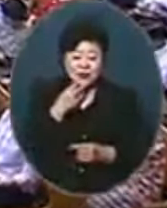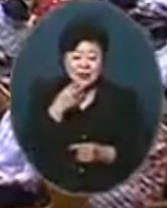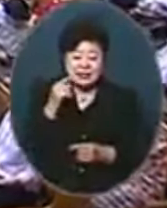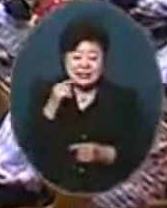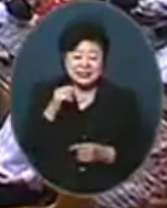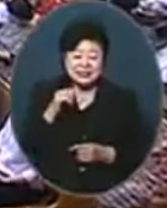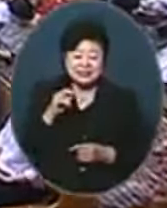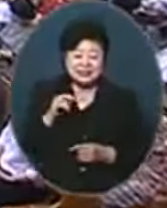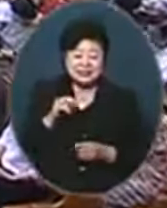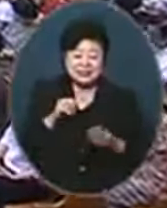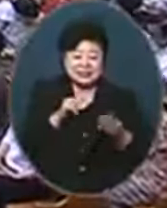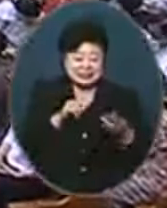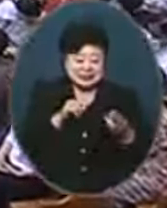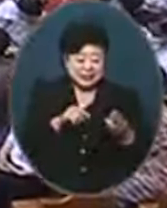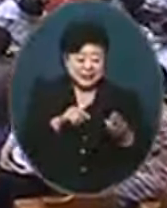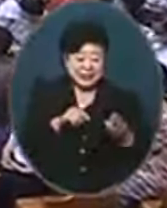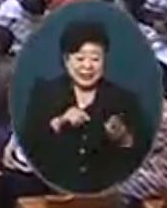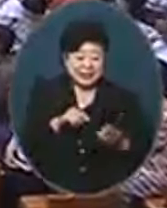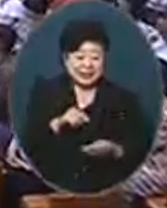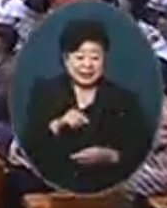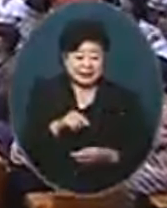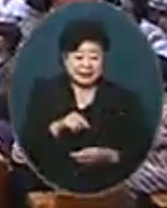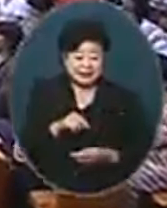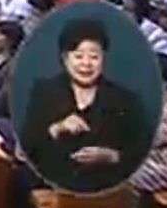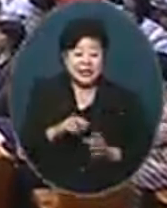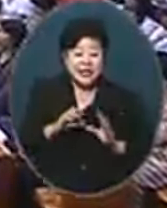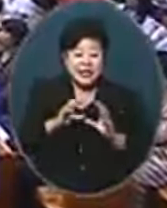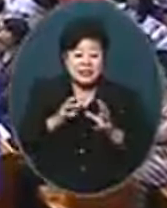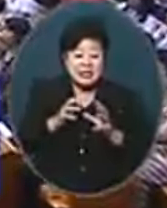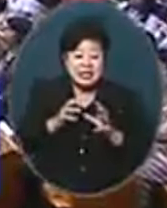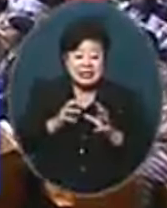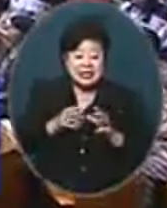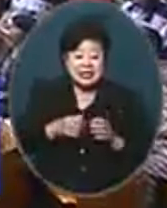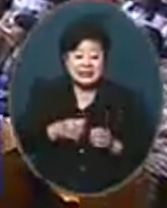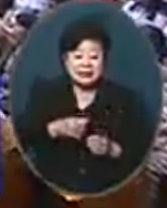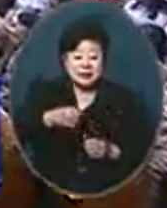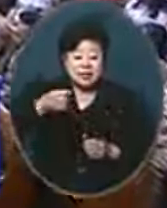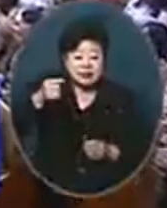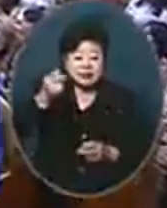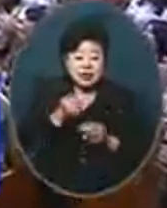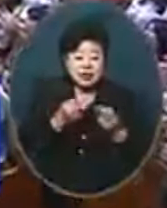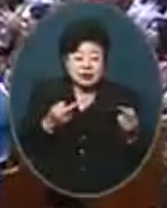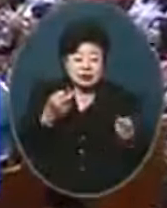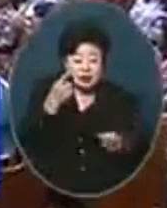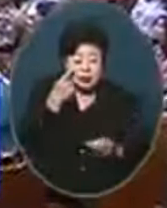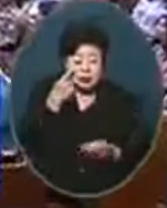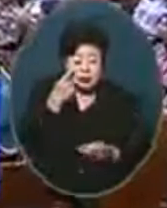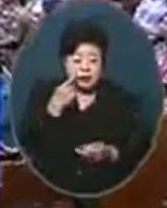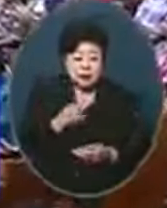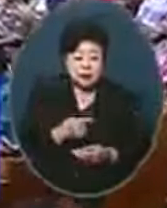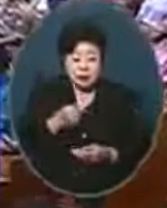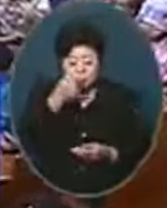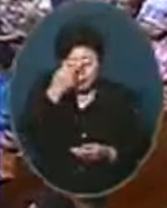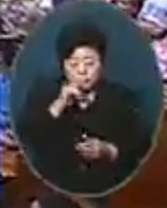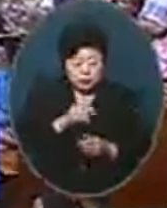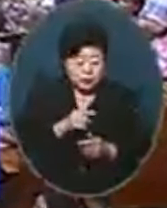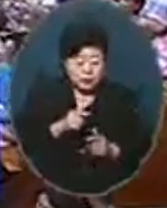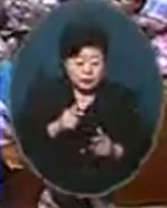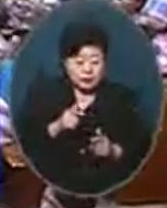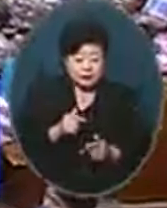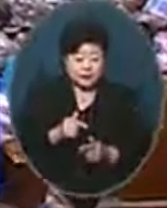3장 17절도 18절에 보면 누가 이 세상의 재물을 가지고 형제의 궁핍함을 보고도 도와줄 마음을